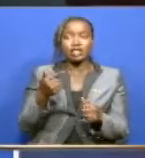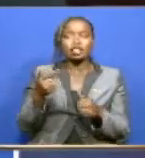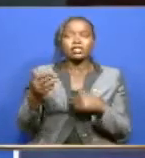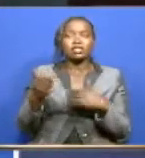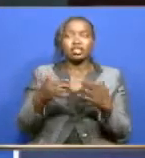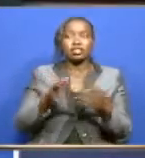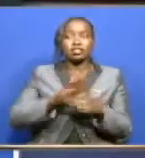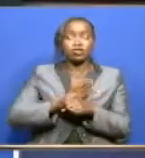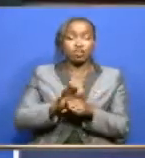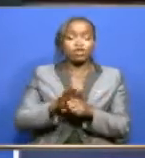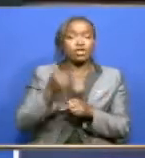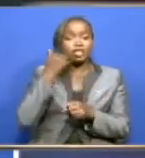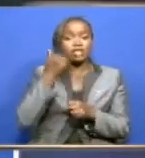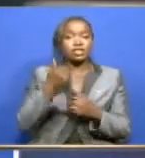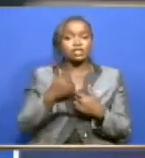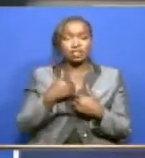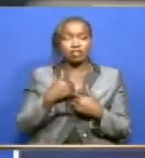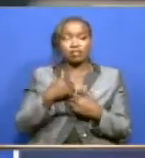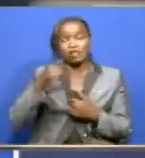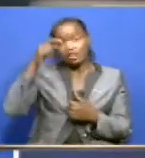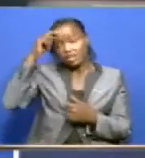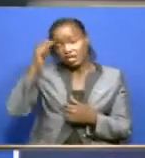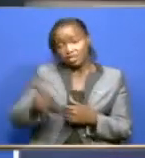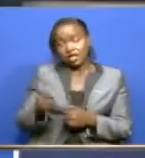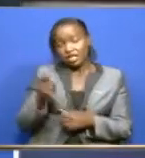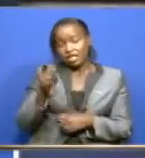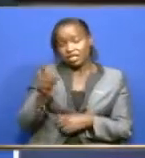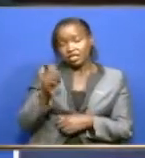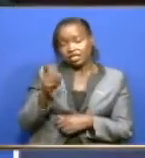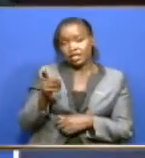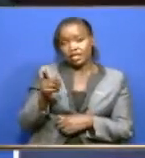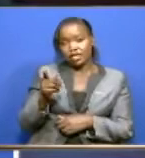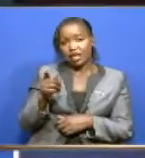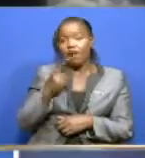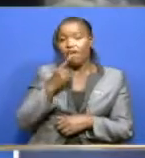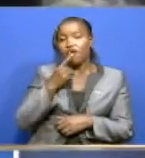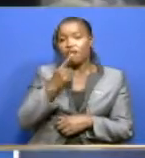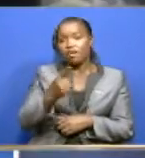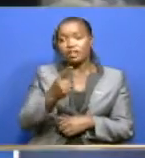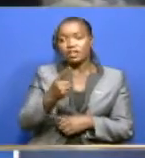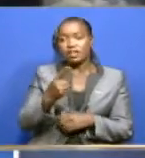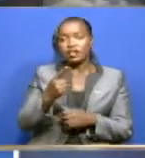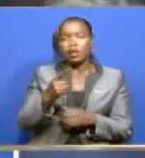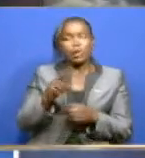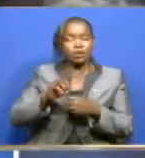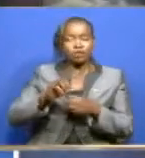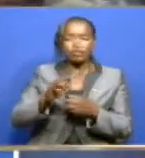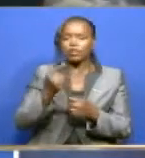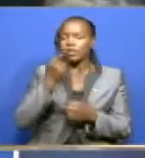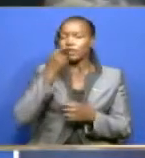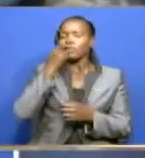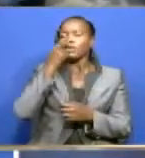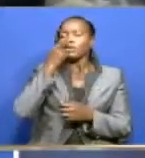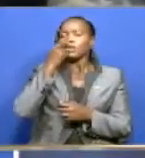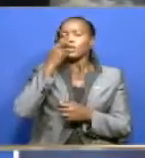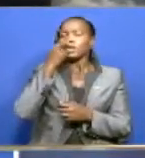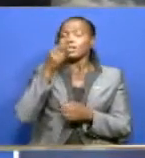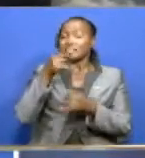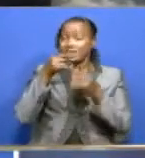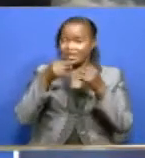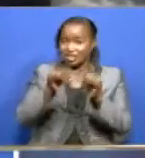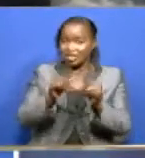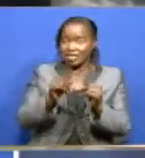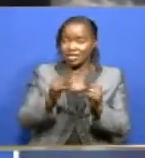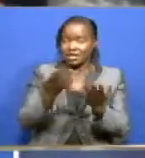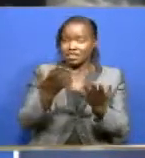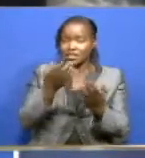wa COVID-19. Jaji wa mahakama kuu Mumbingoge aliagiza apelekwa kupimwa virusi vya ugonjwa huo huku akisema ombi lake